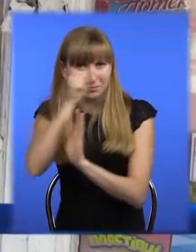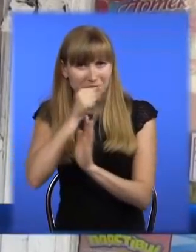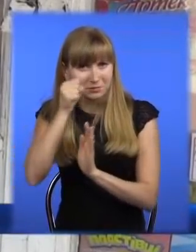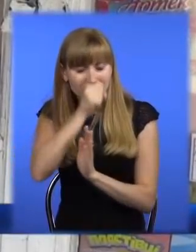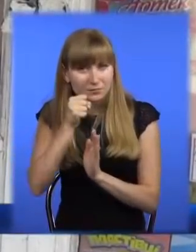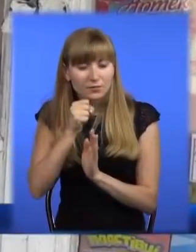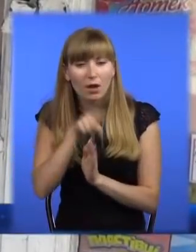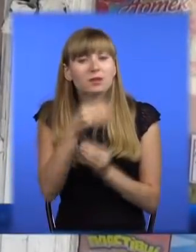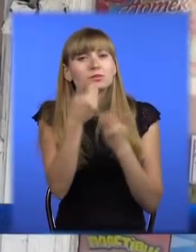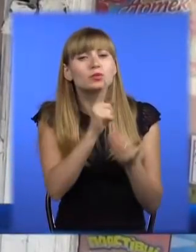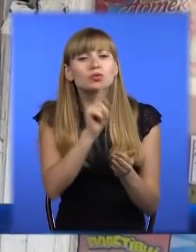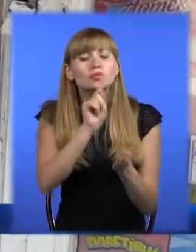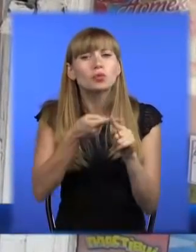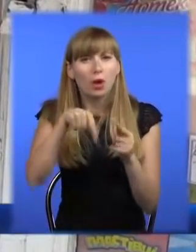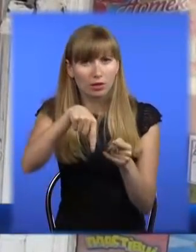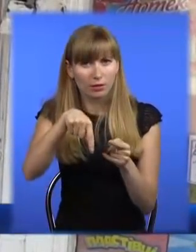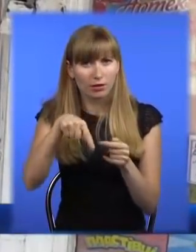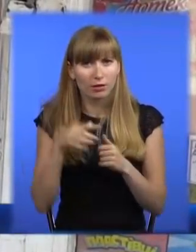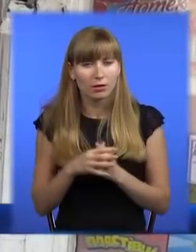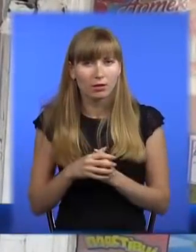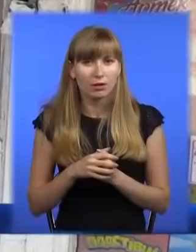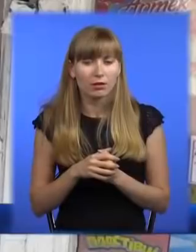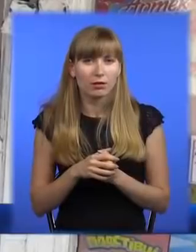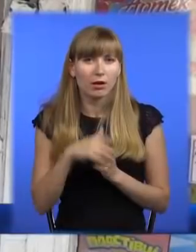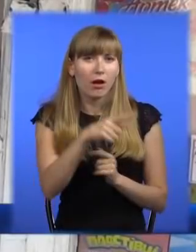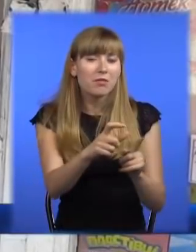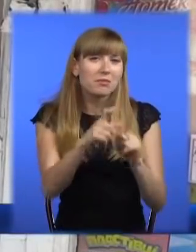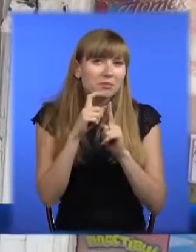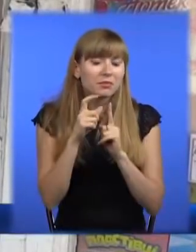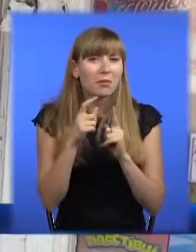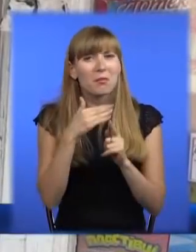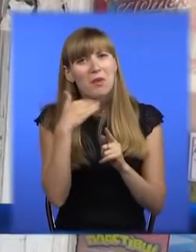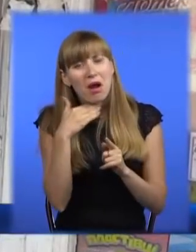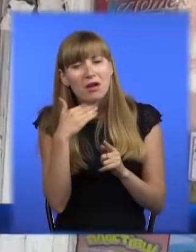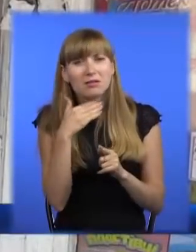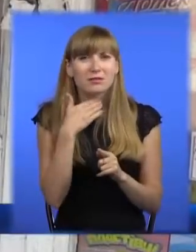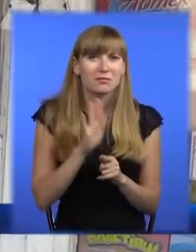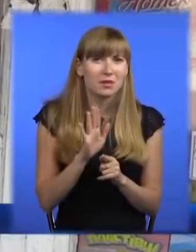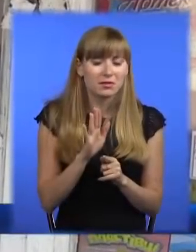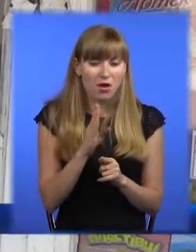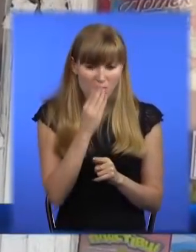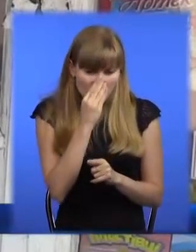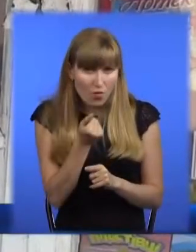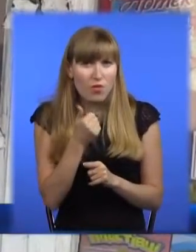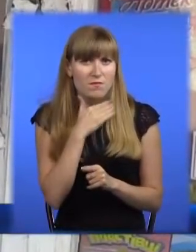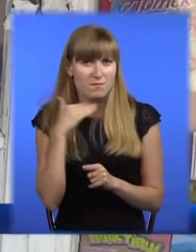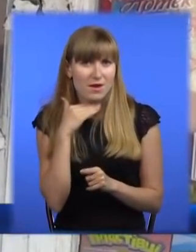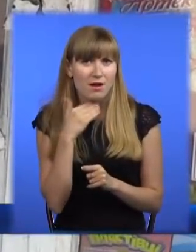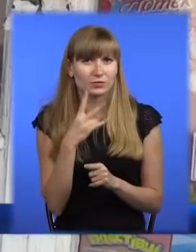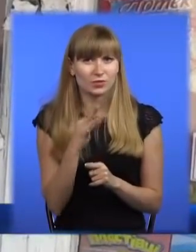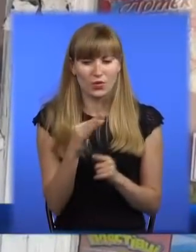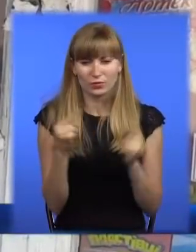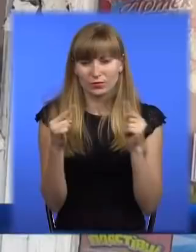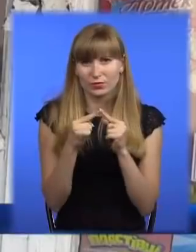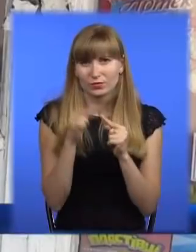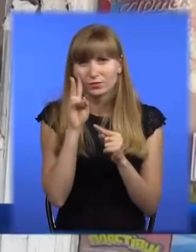які-то заморожені кубики. Говорю, що це за кубики, а вони... То ли мясо, то ли не мясо. Оно